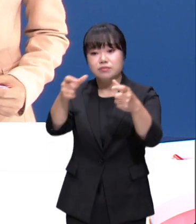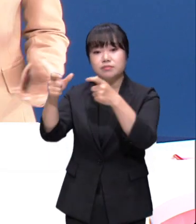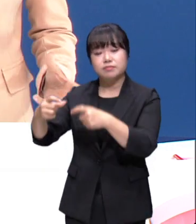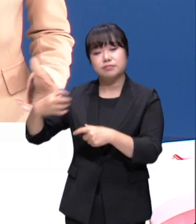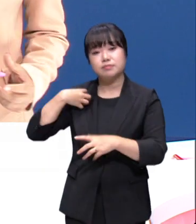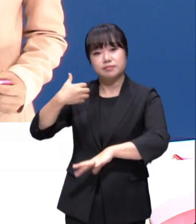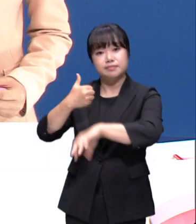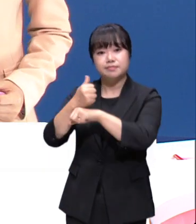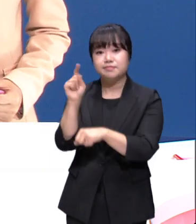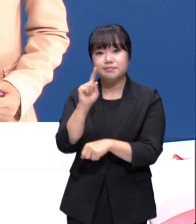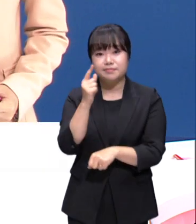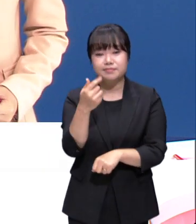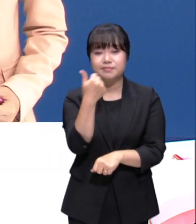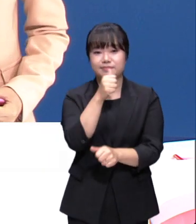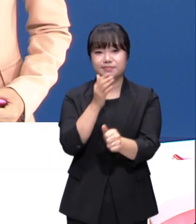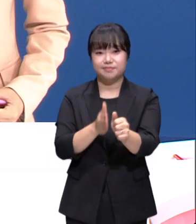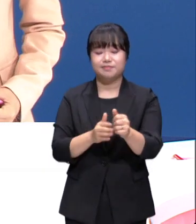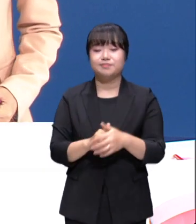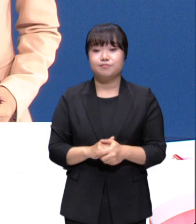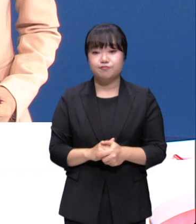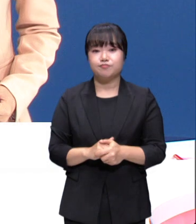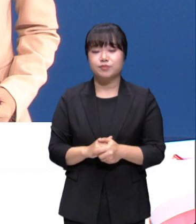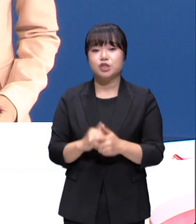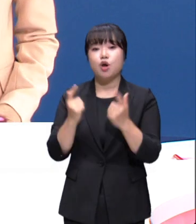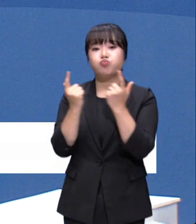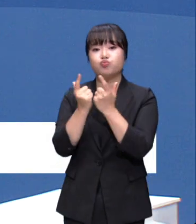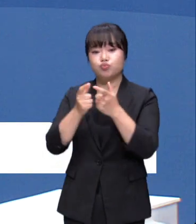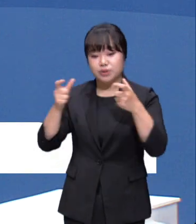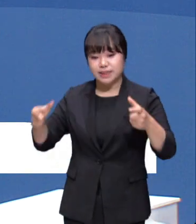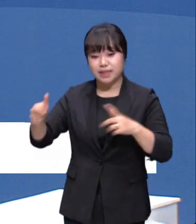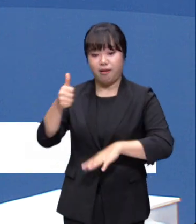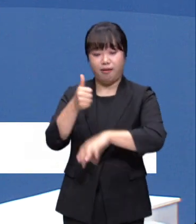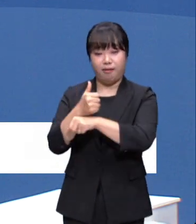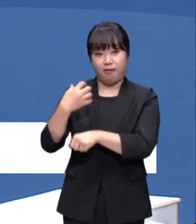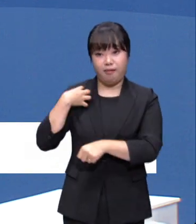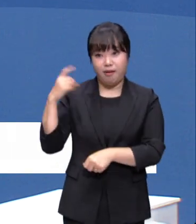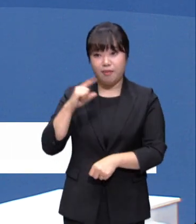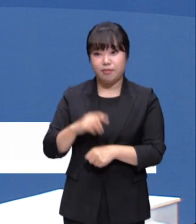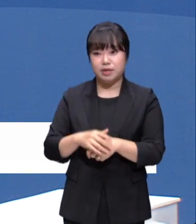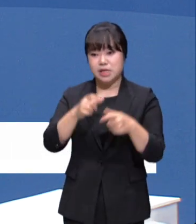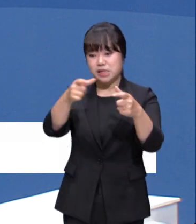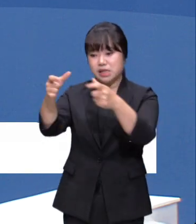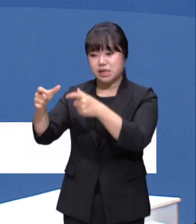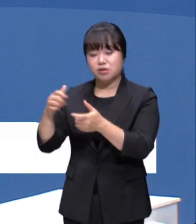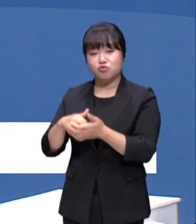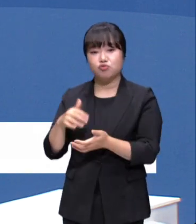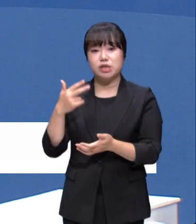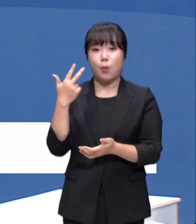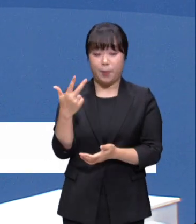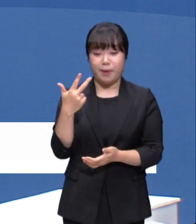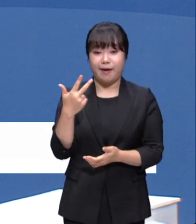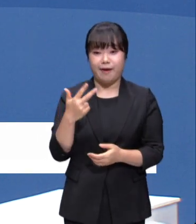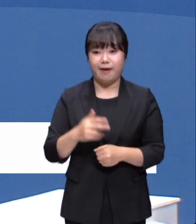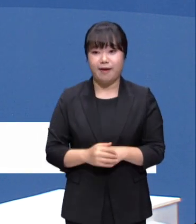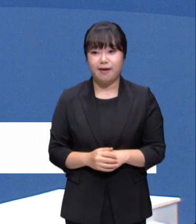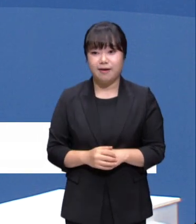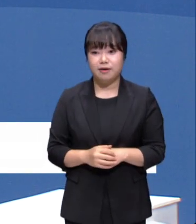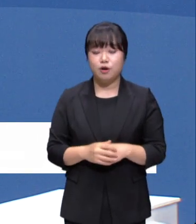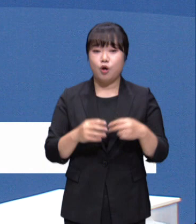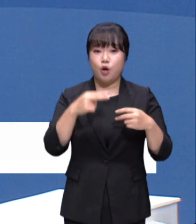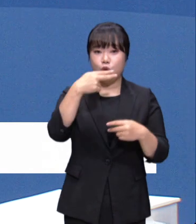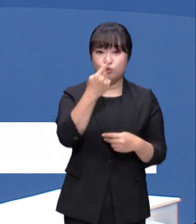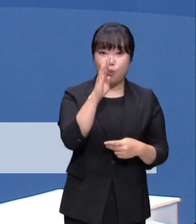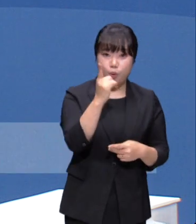좀 관리를 하고 있는지도 소개를 좀 해주시죠. 서울 북부보훈지청은 북부에 있는 7개 구를 관할하는데요. 네.